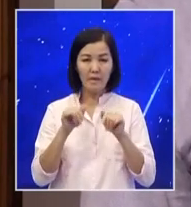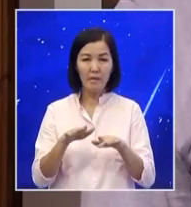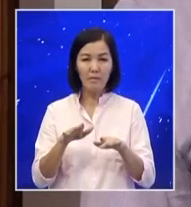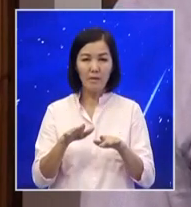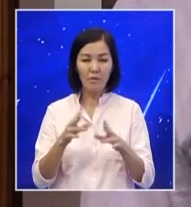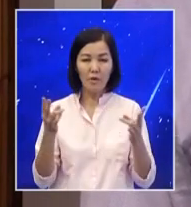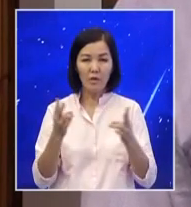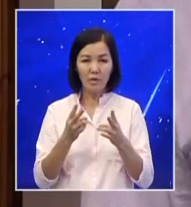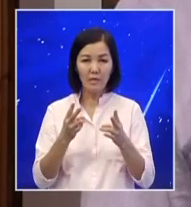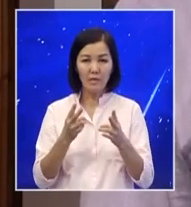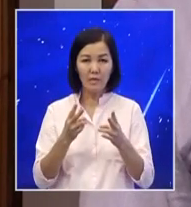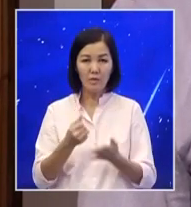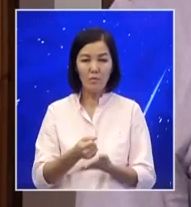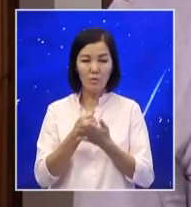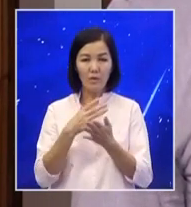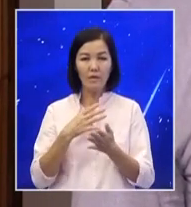қабылдаудың қажеттігін қолдады.